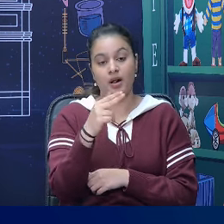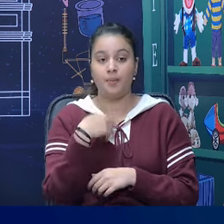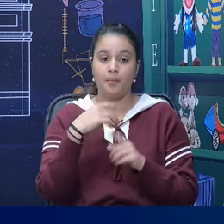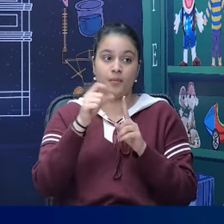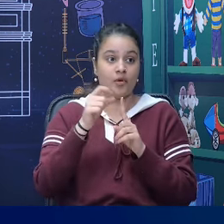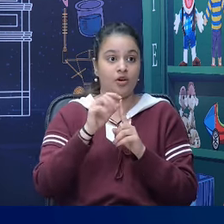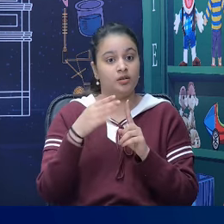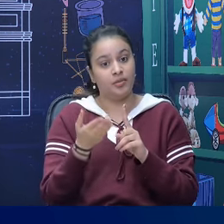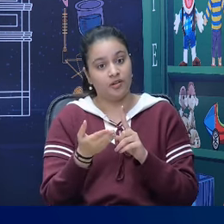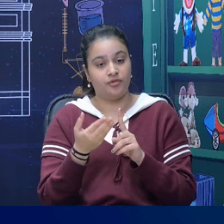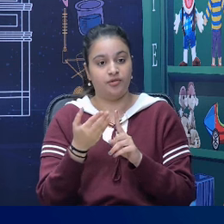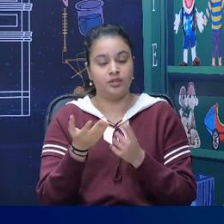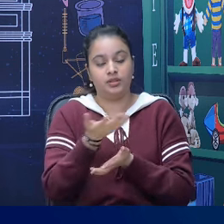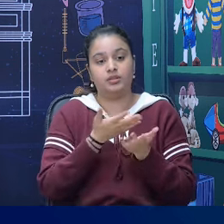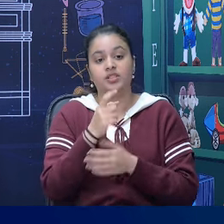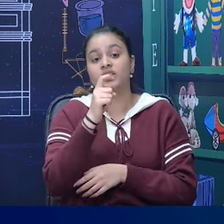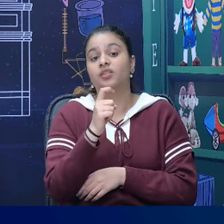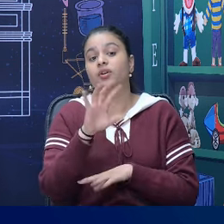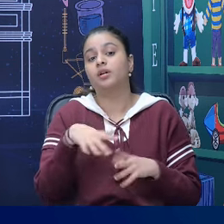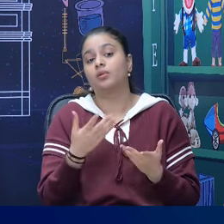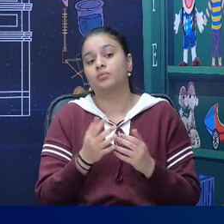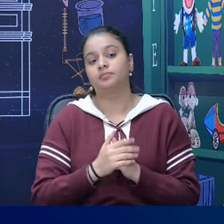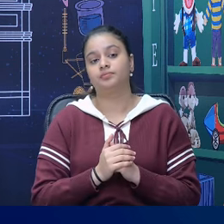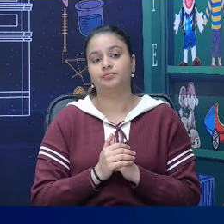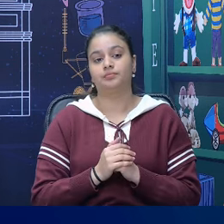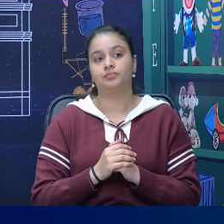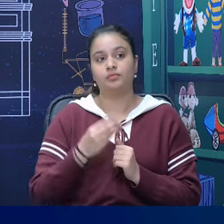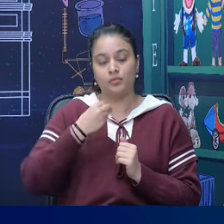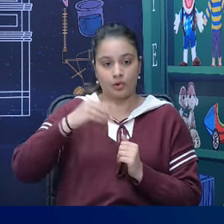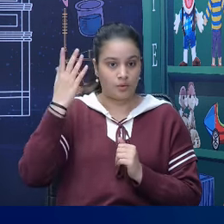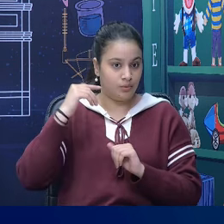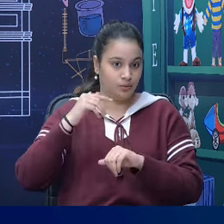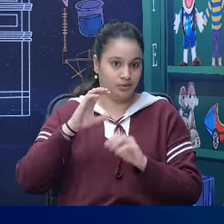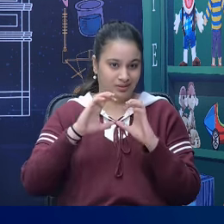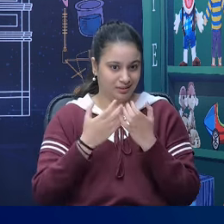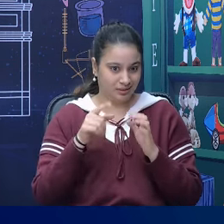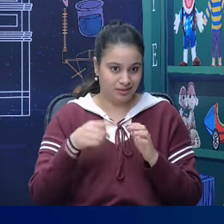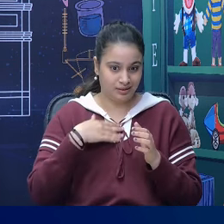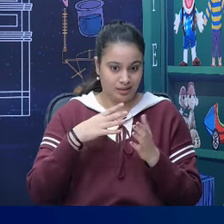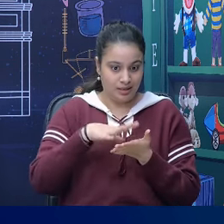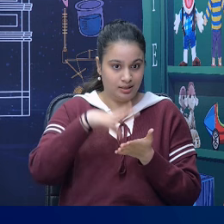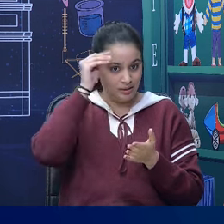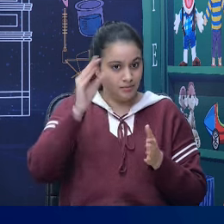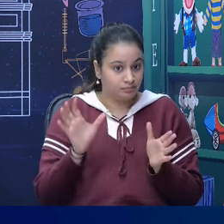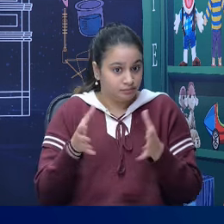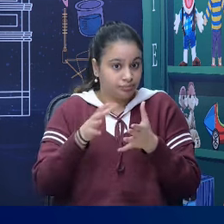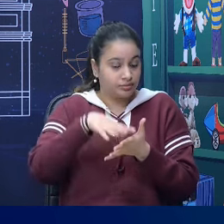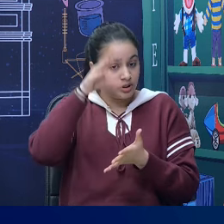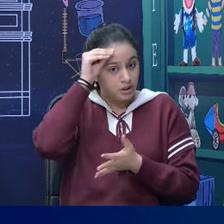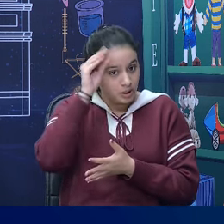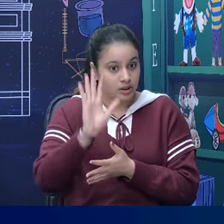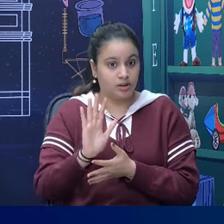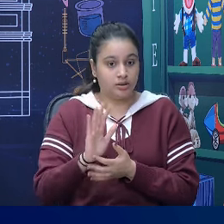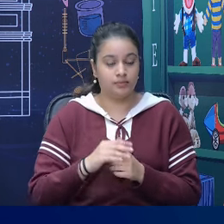चर्चा कर रहे हैं सेवन कैसे है अब आप पिछली क्लासेस की जानकारी इकट्ठा कीजिए याद कीजिए